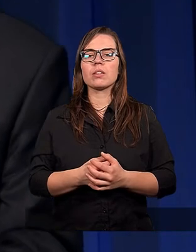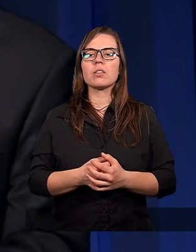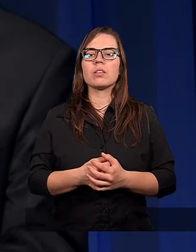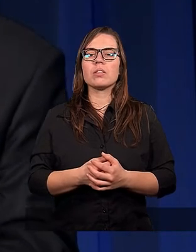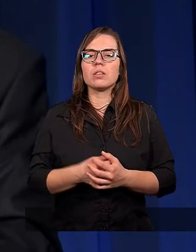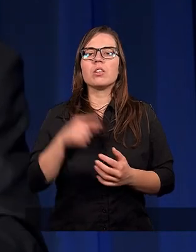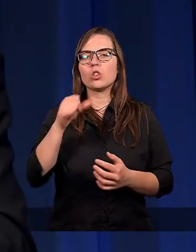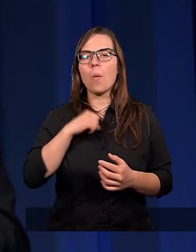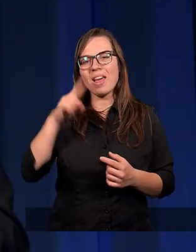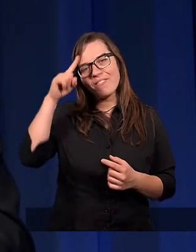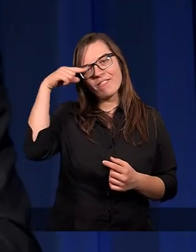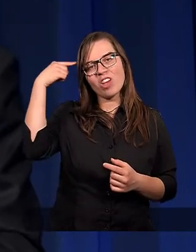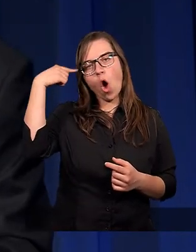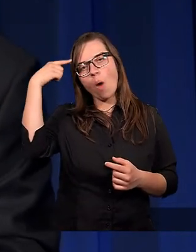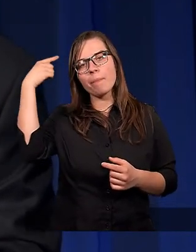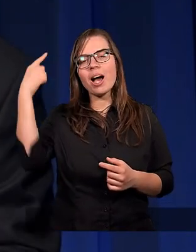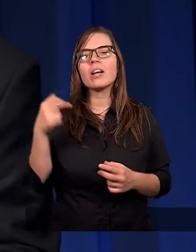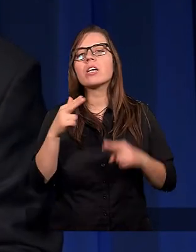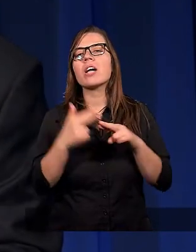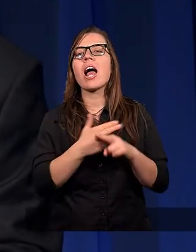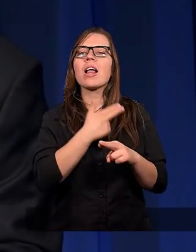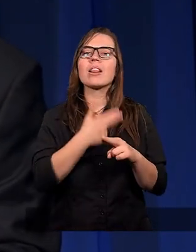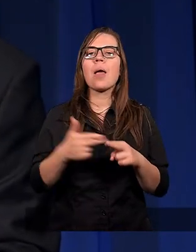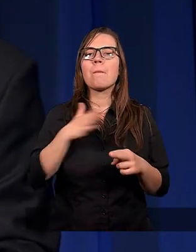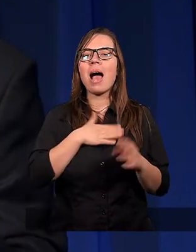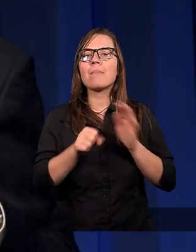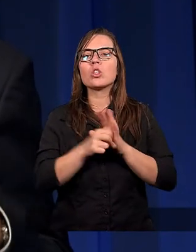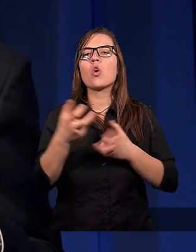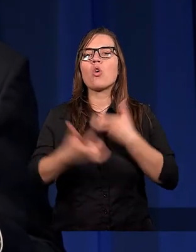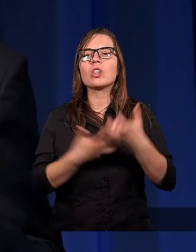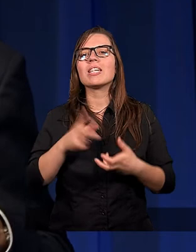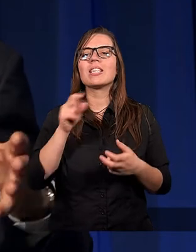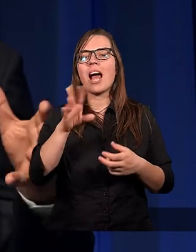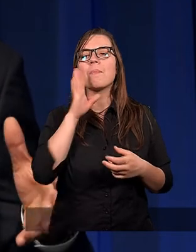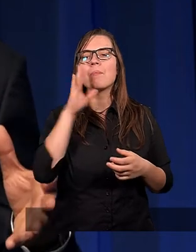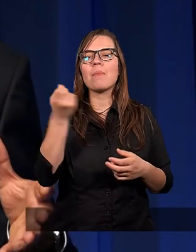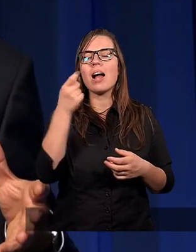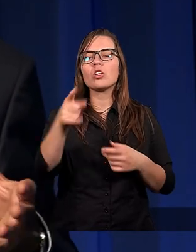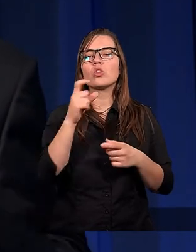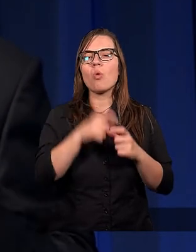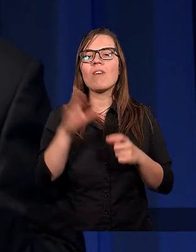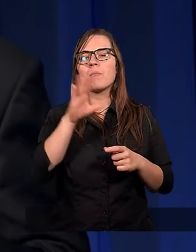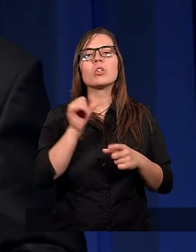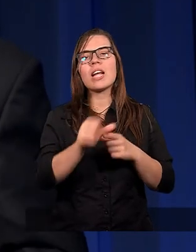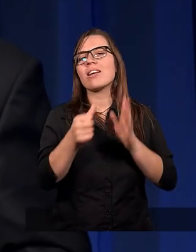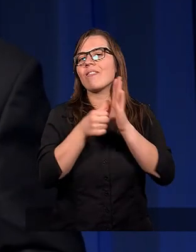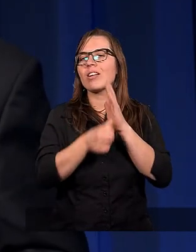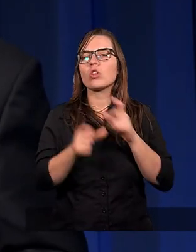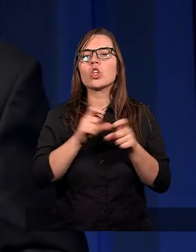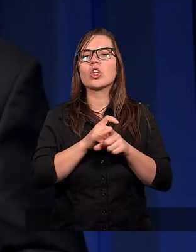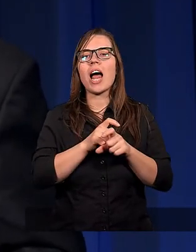Tak sobie wyobrażam, że kiedy mamy do czynienia z czasem postu wśród ludu Bożego, to jest to wyjątkowy